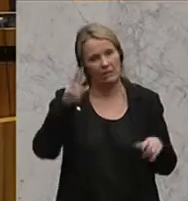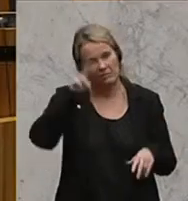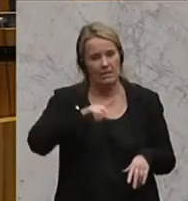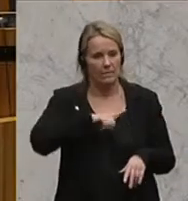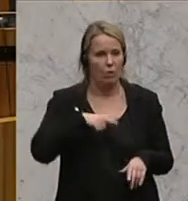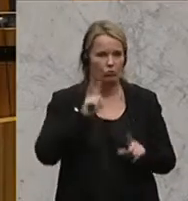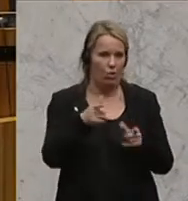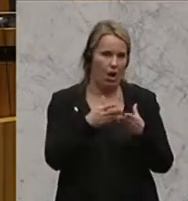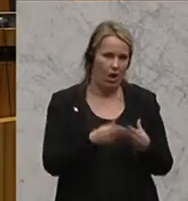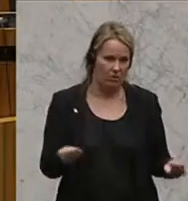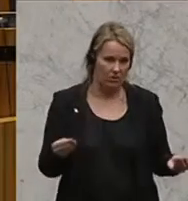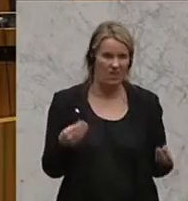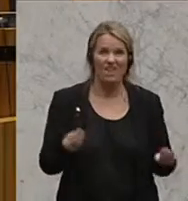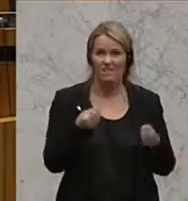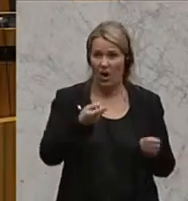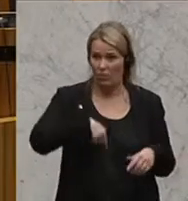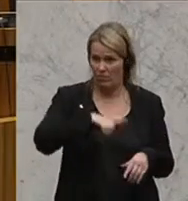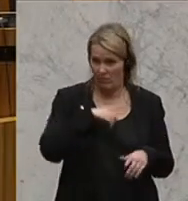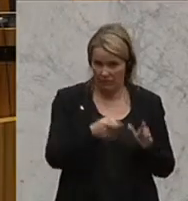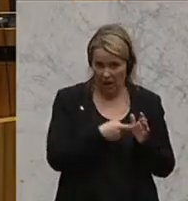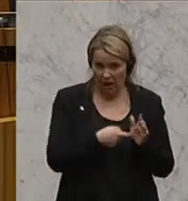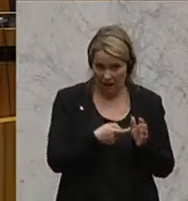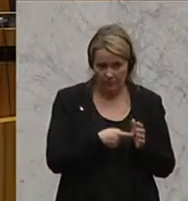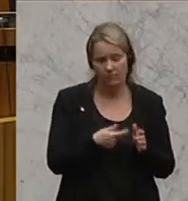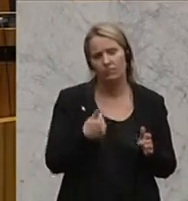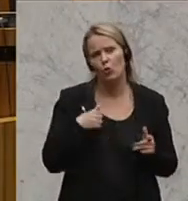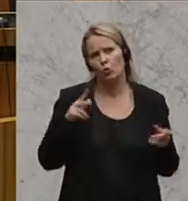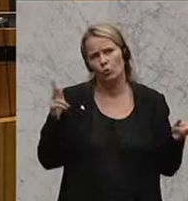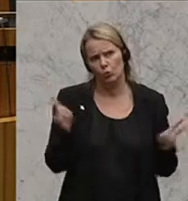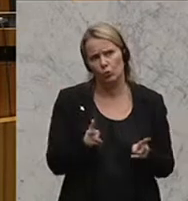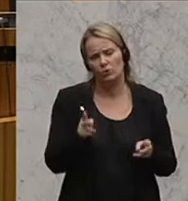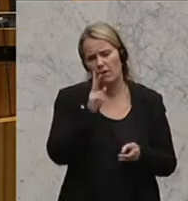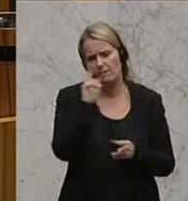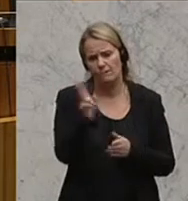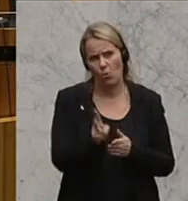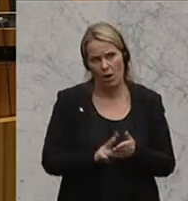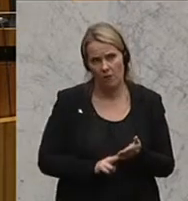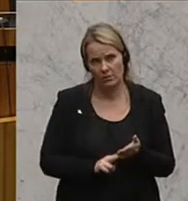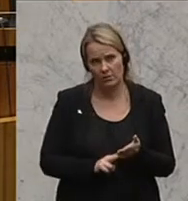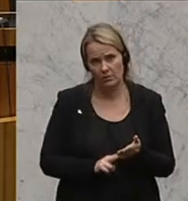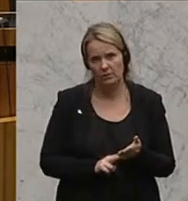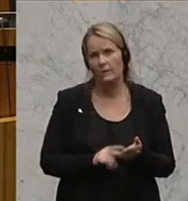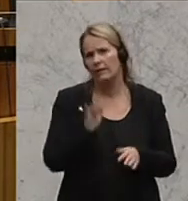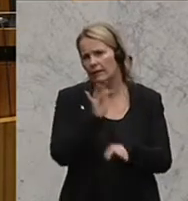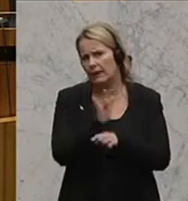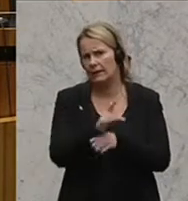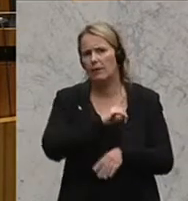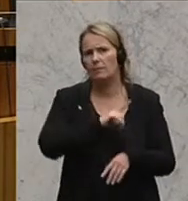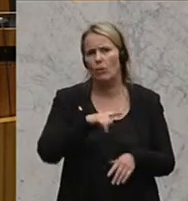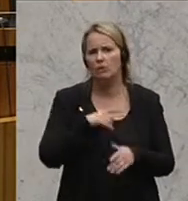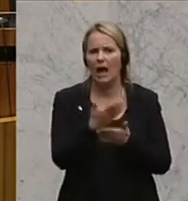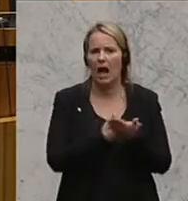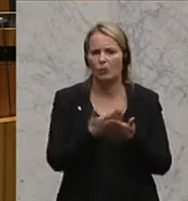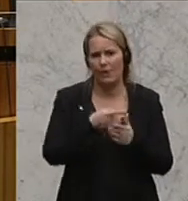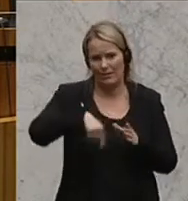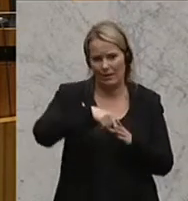aufzulösen. Warum verlangen wir das? Ich werde Ihnen kurz etwas vorlesen. Kritik von einem